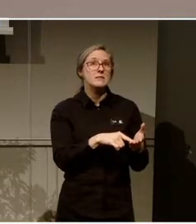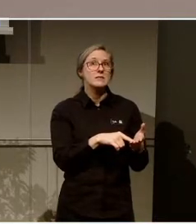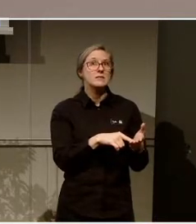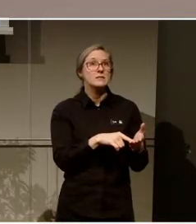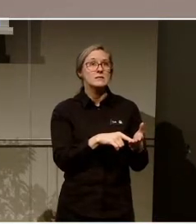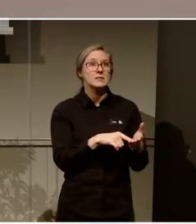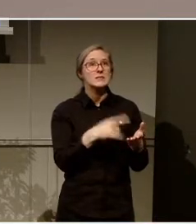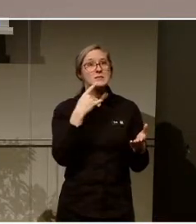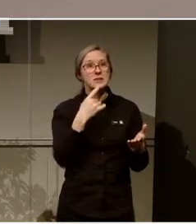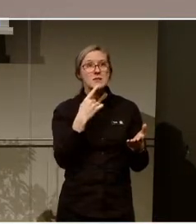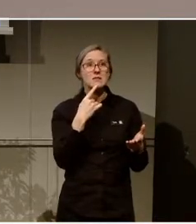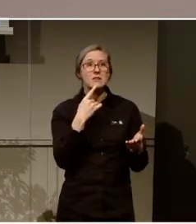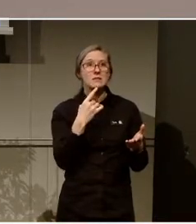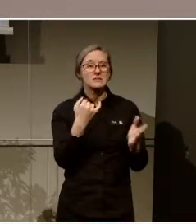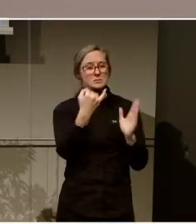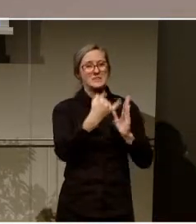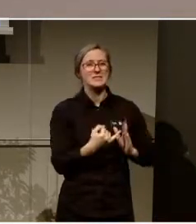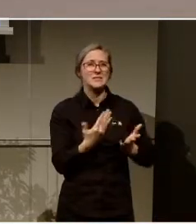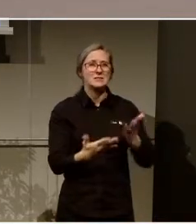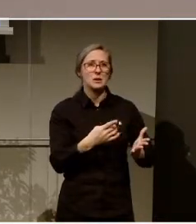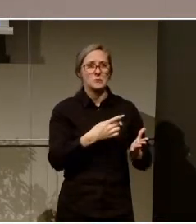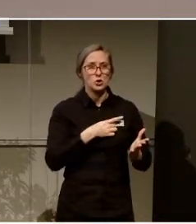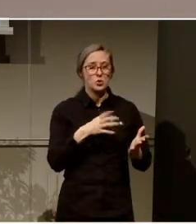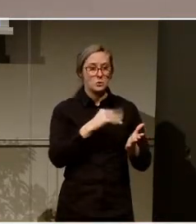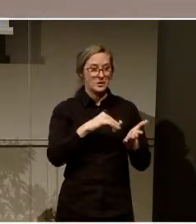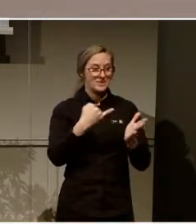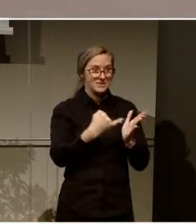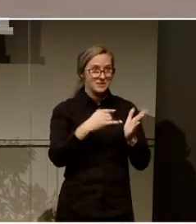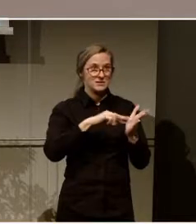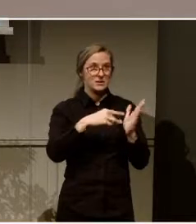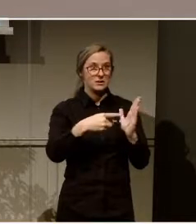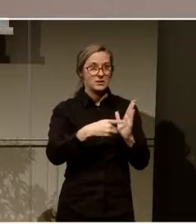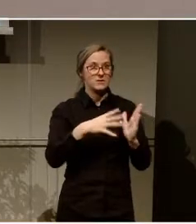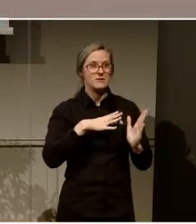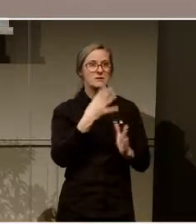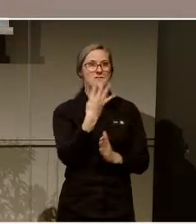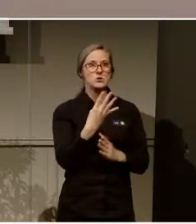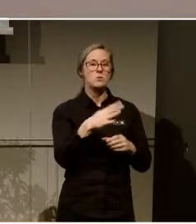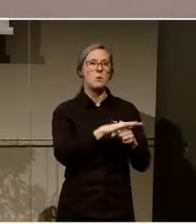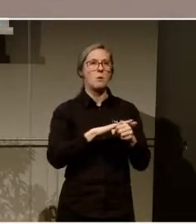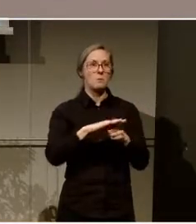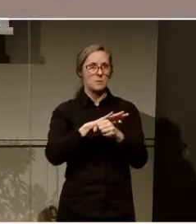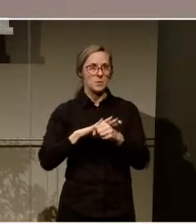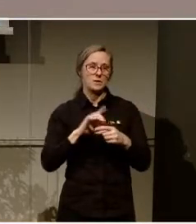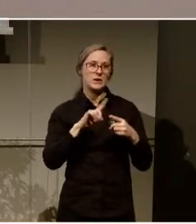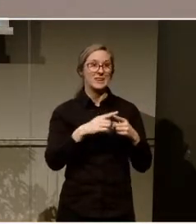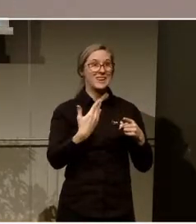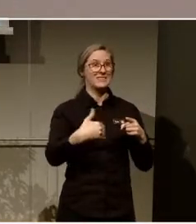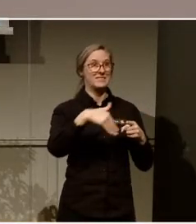som säger en hel del. Och i strategin så ingår fyra områden. Dels